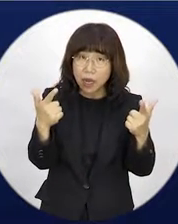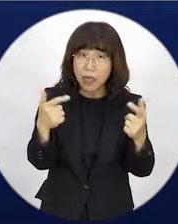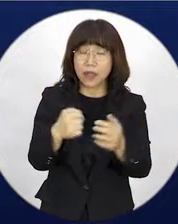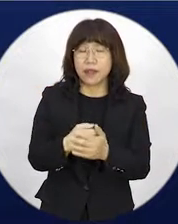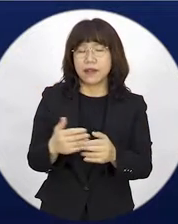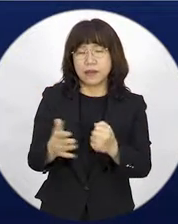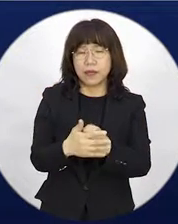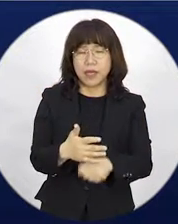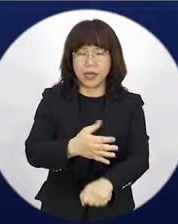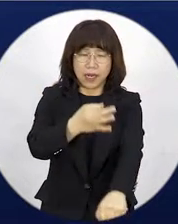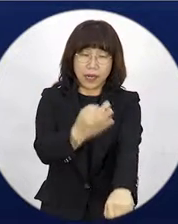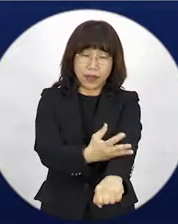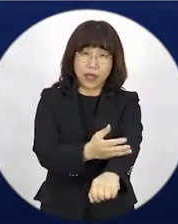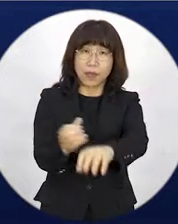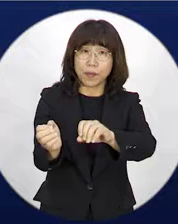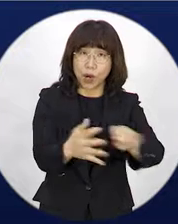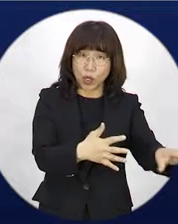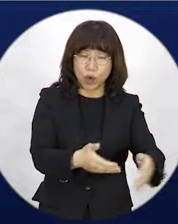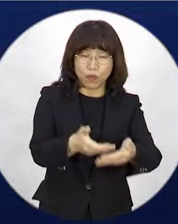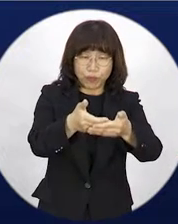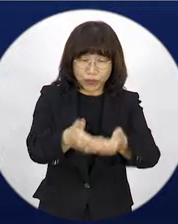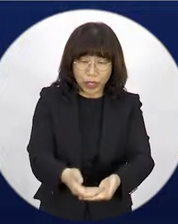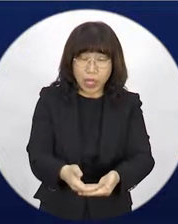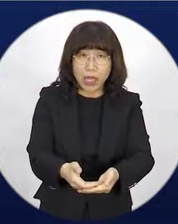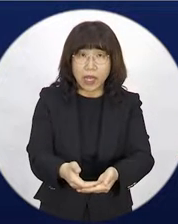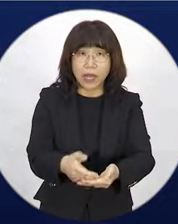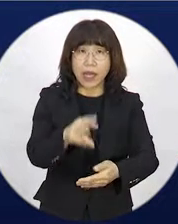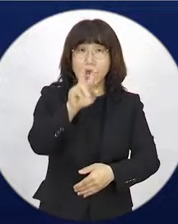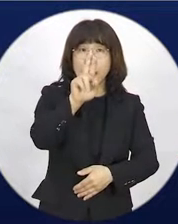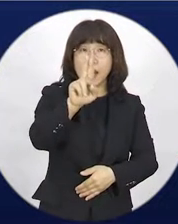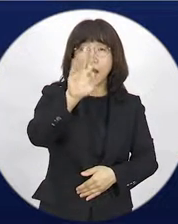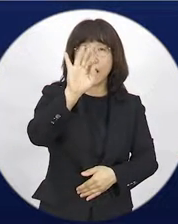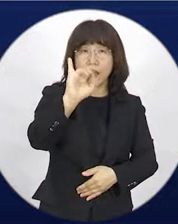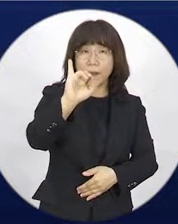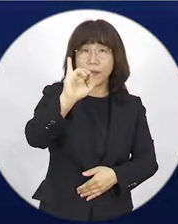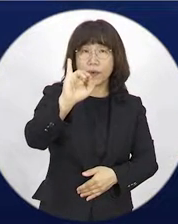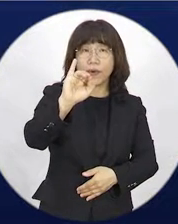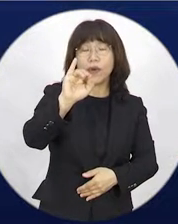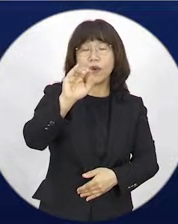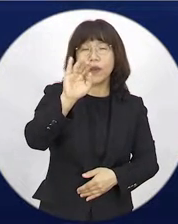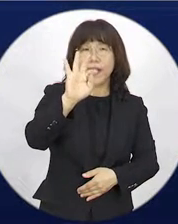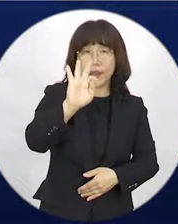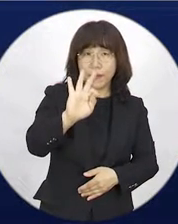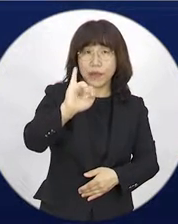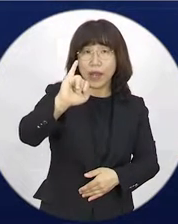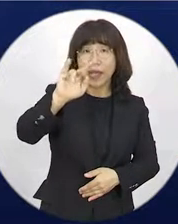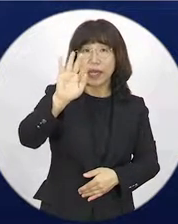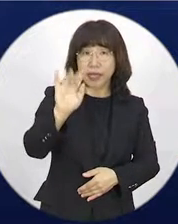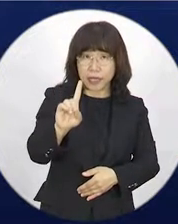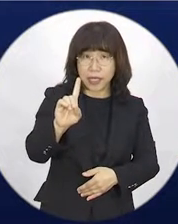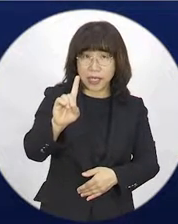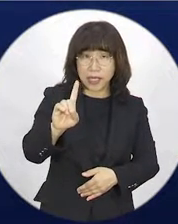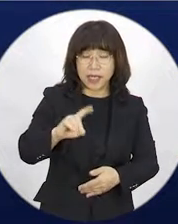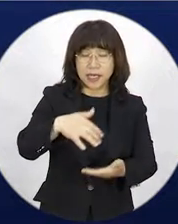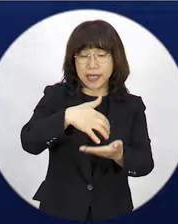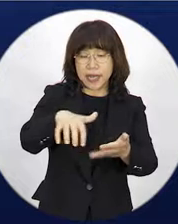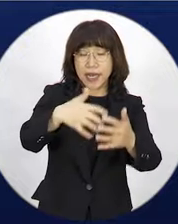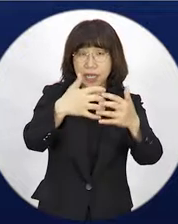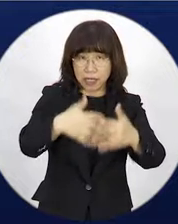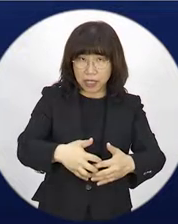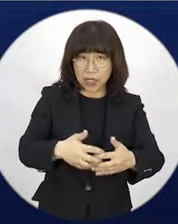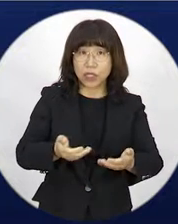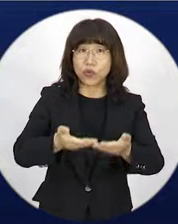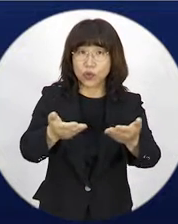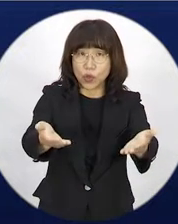배출도 간편하고 양도 바로 확인할 수 있는 rfid 계량기 설치 를 지원해 왔습니다 이번에는